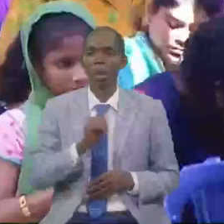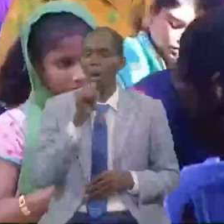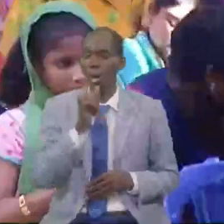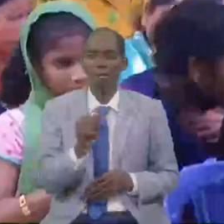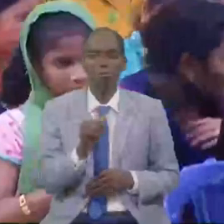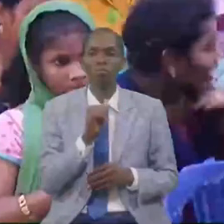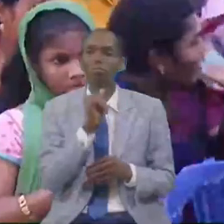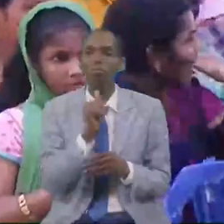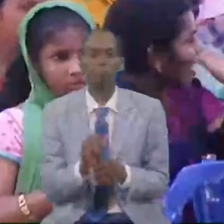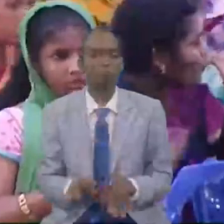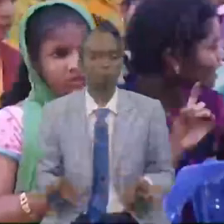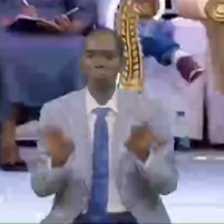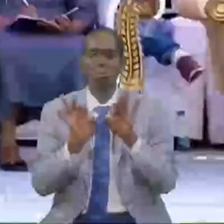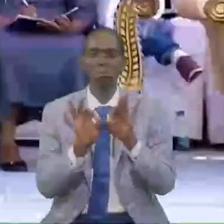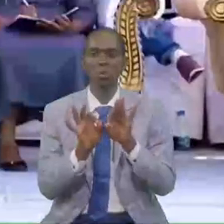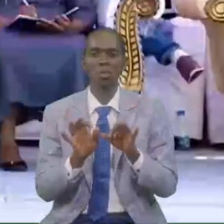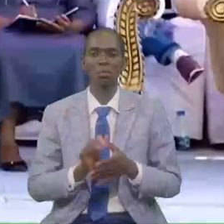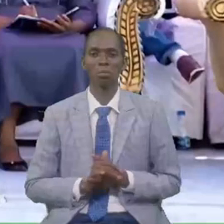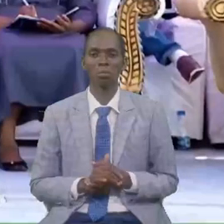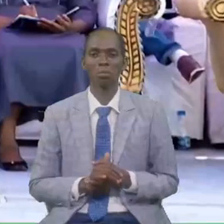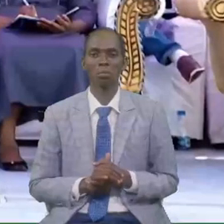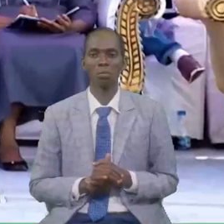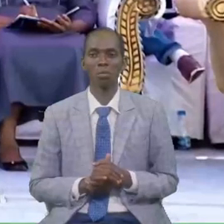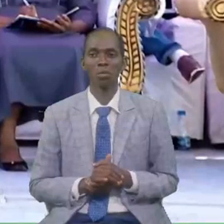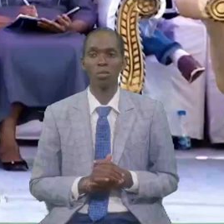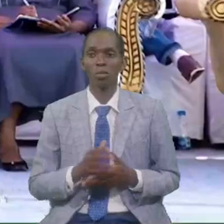je suis un non essentiel.